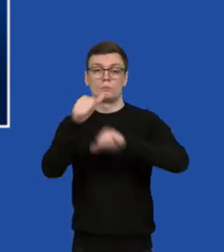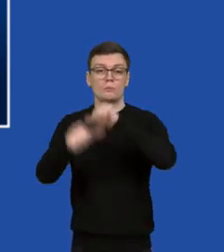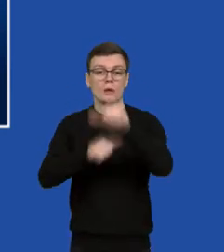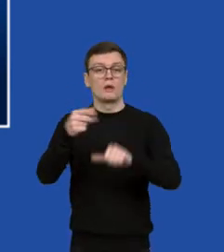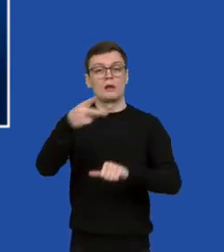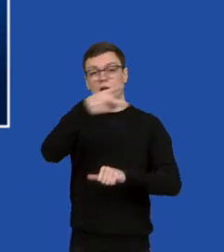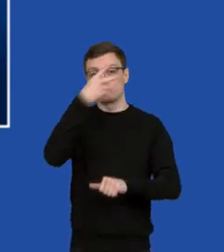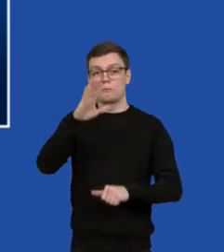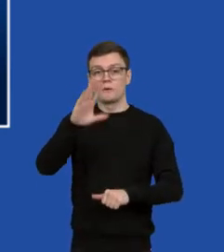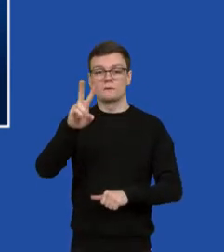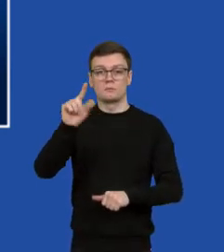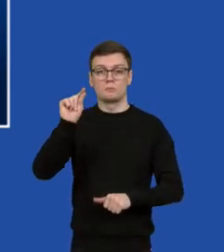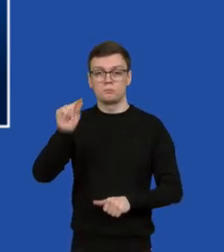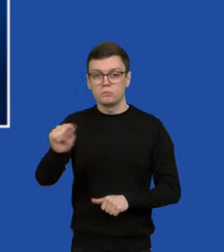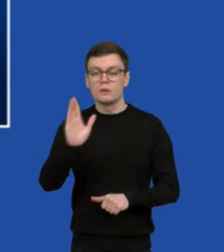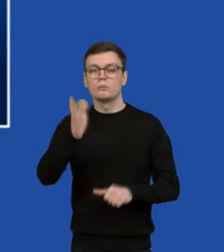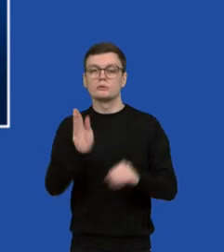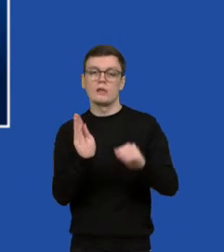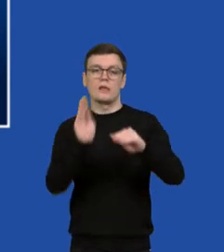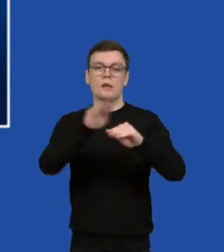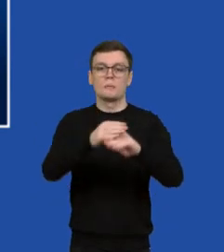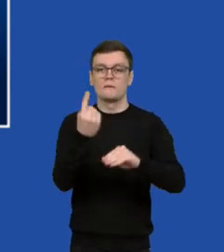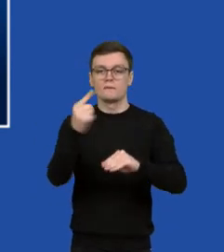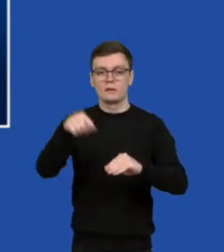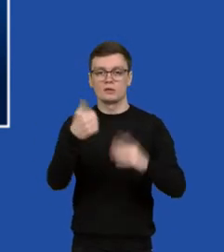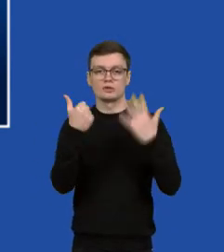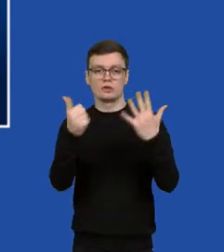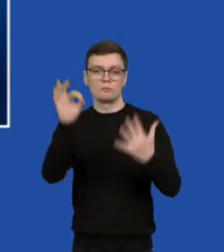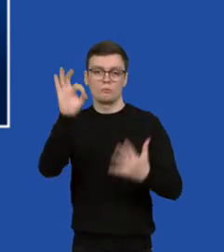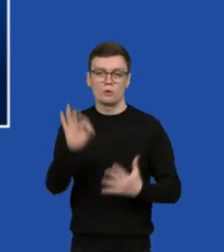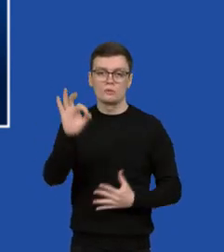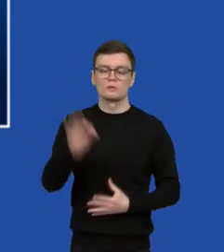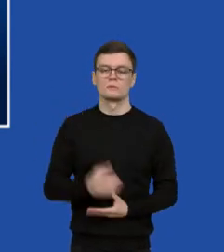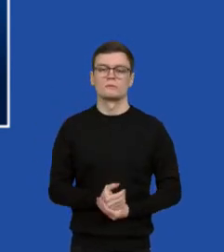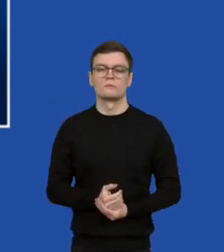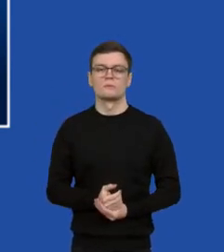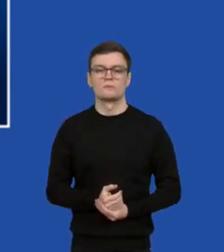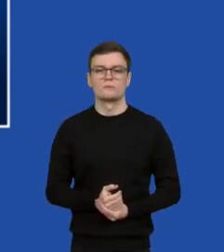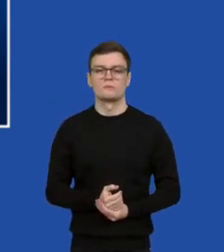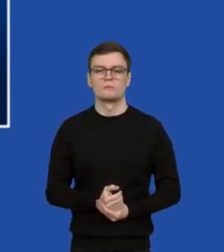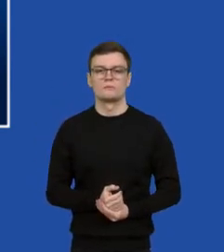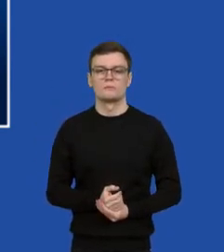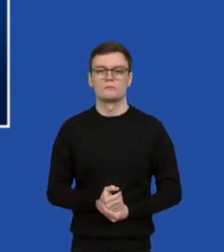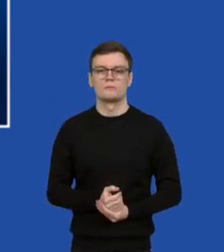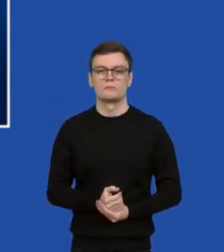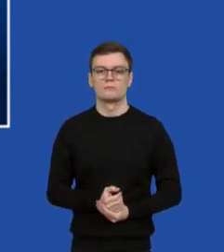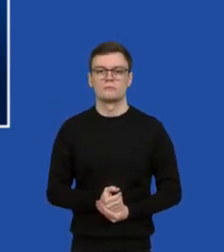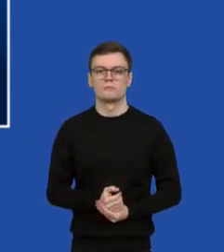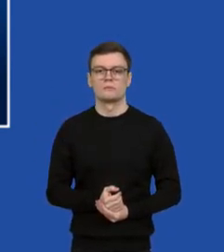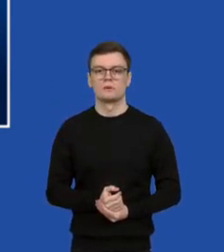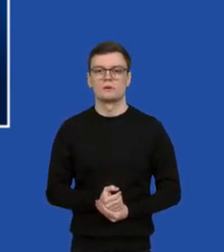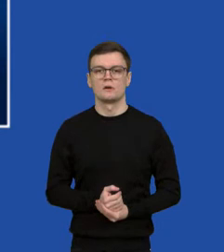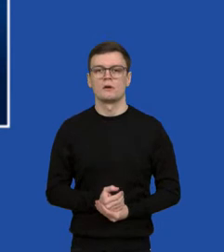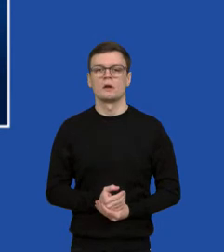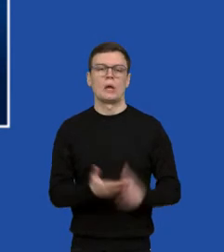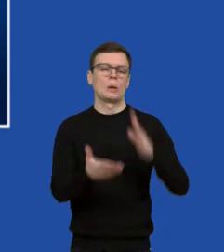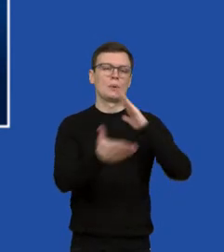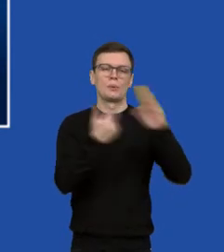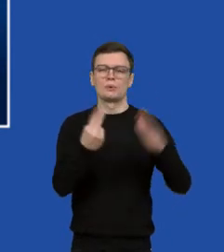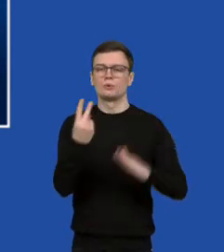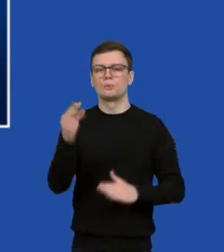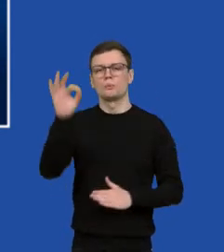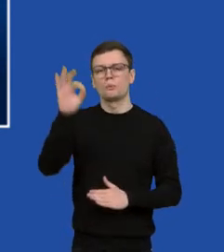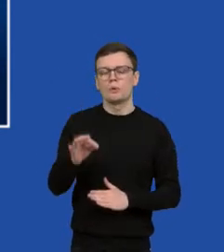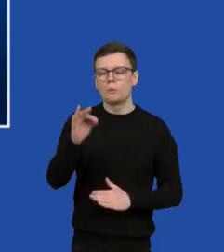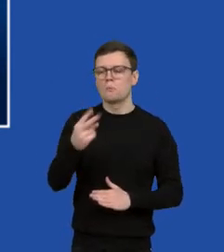bendrasis vidaus produktas augs 1,6%, tai yra sumažintas dydis bemaž 2% nuo to, ką